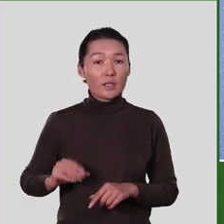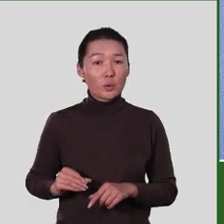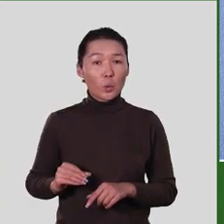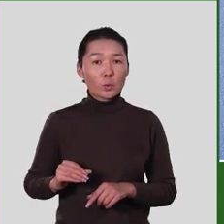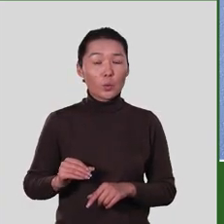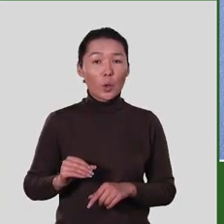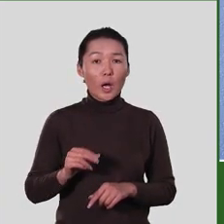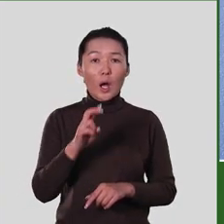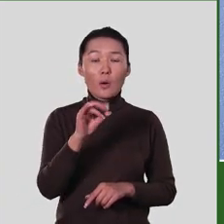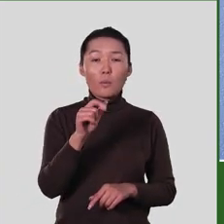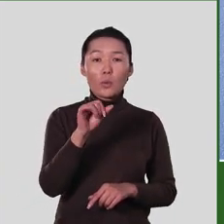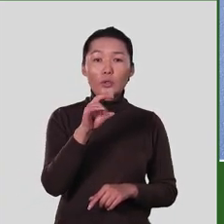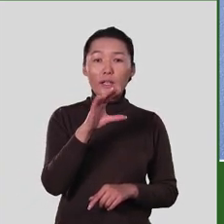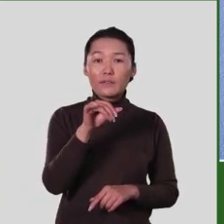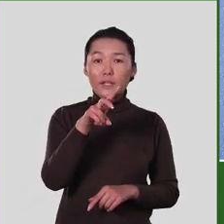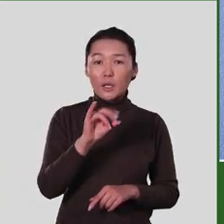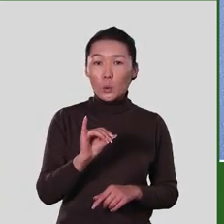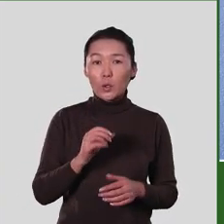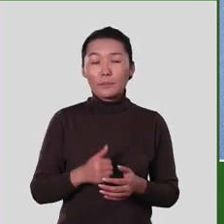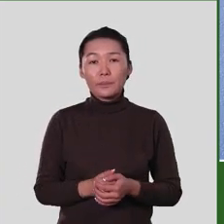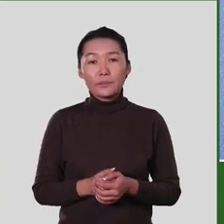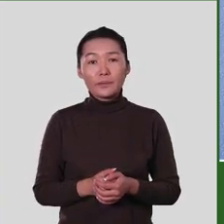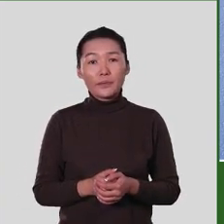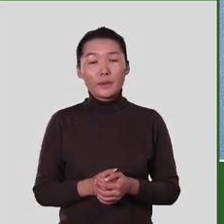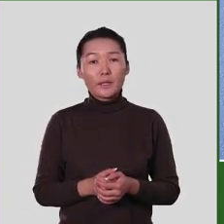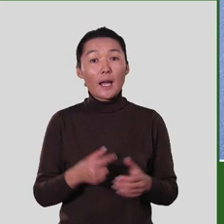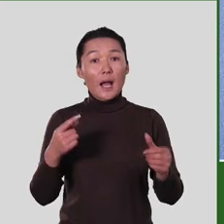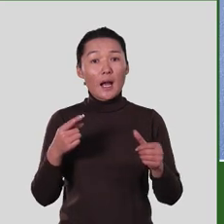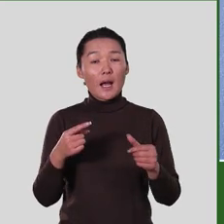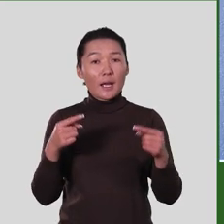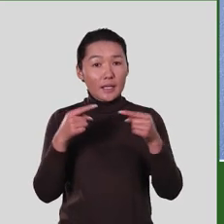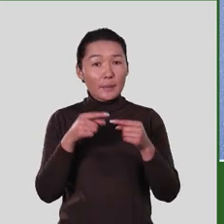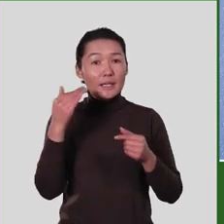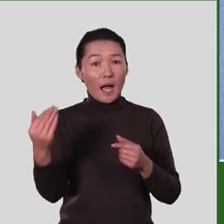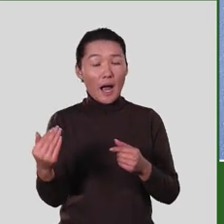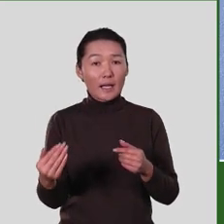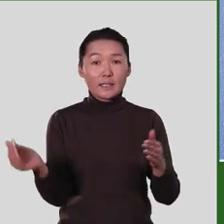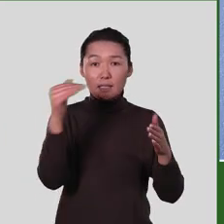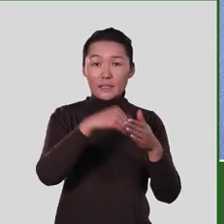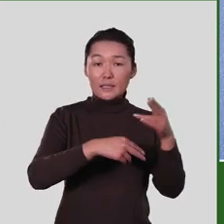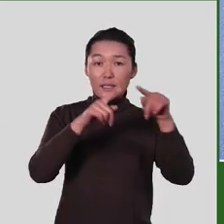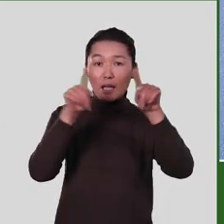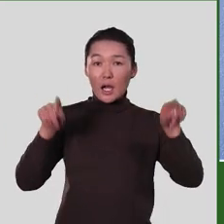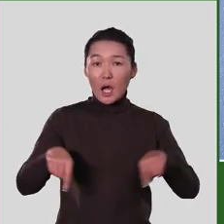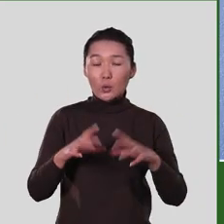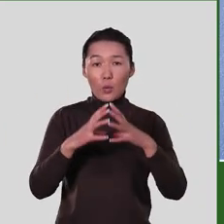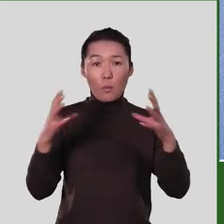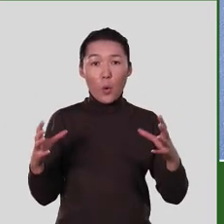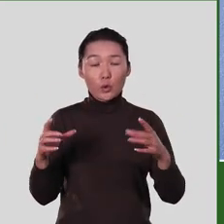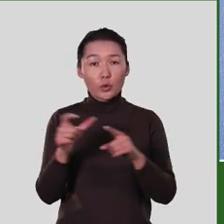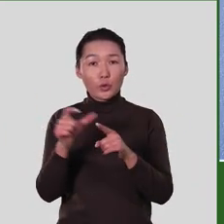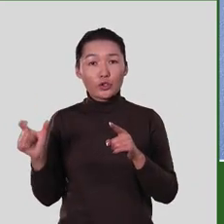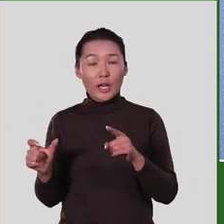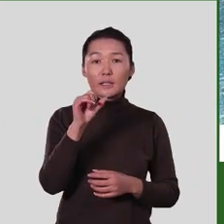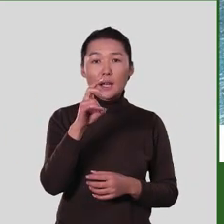французу Антуану де Бугенвиллю. Именно они нанесли на карту большую часть островных групп